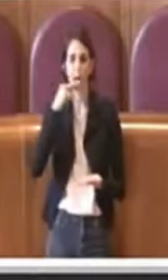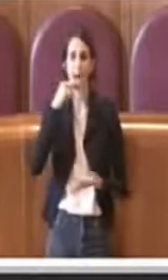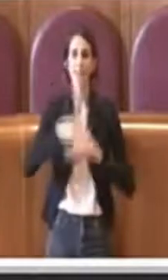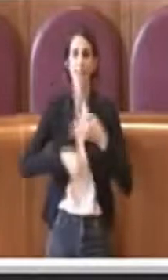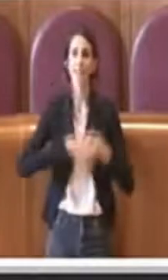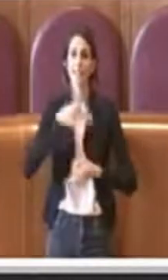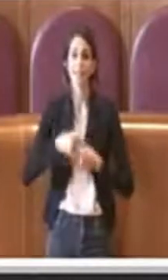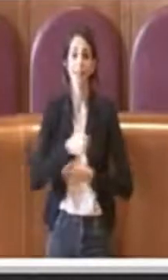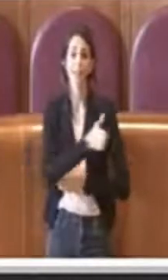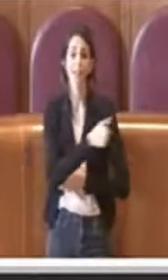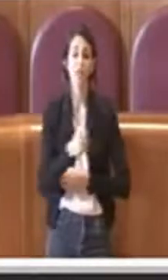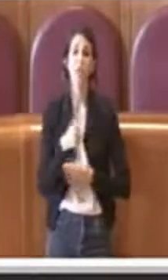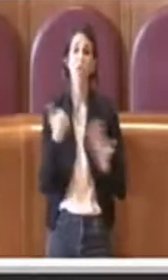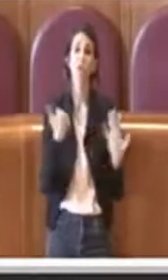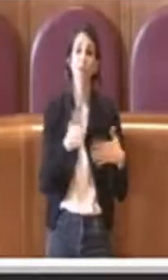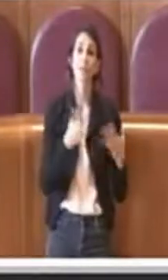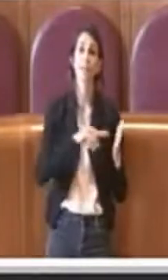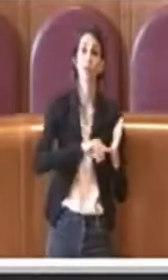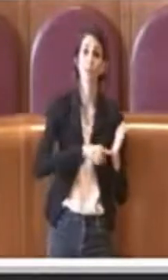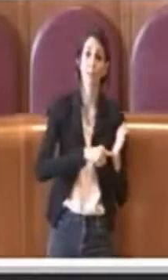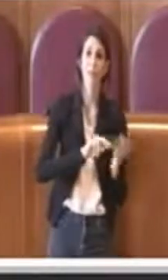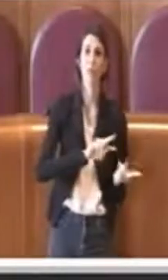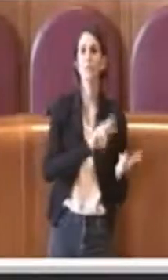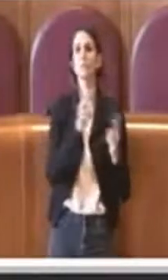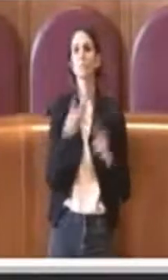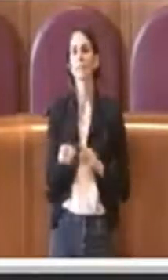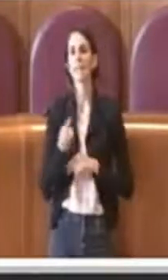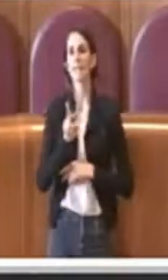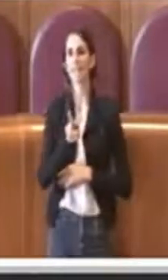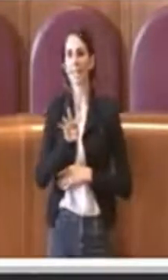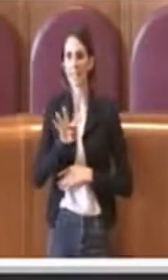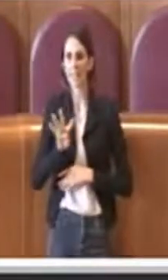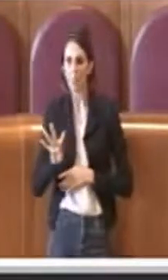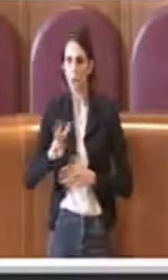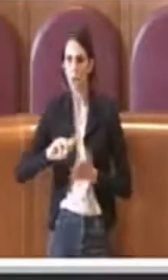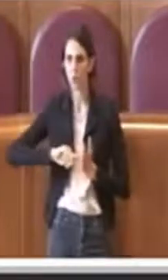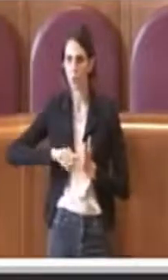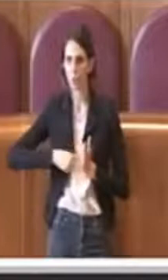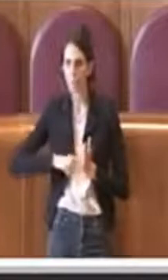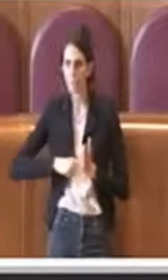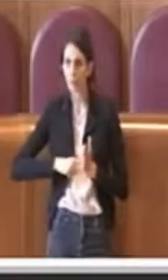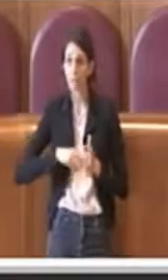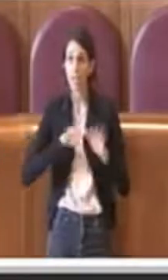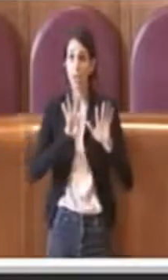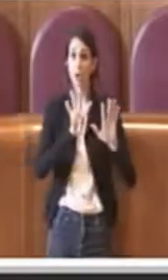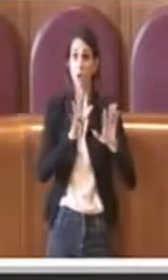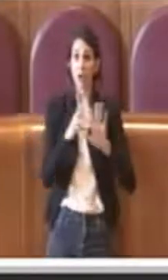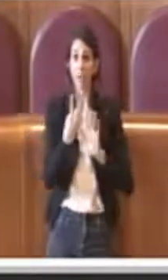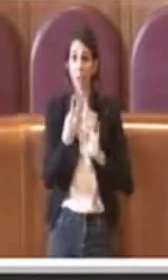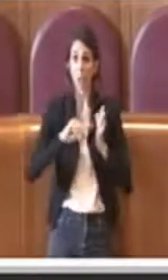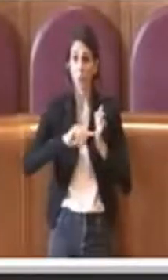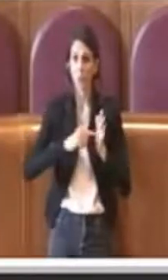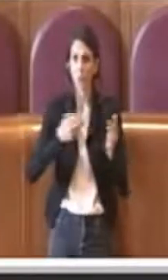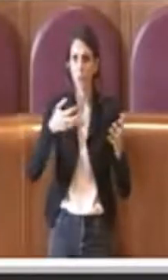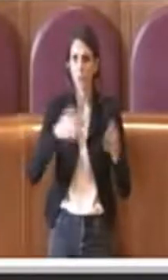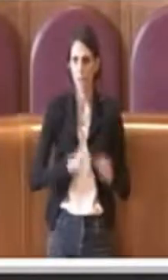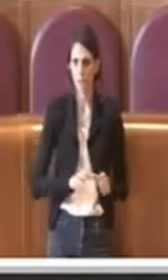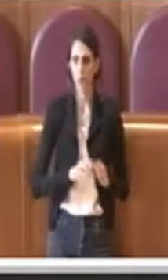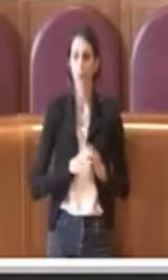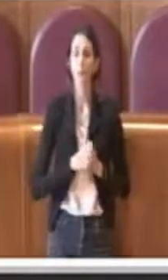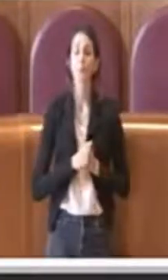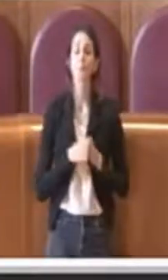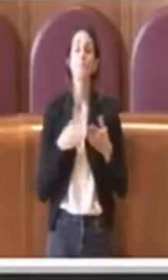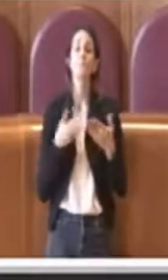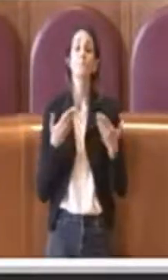116 milioni a 24 milioni e abbassandolo di 92 ecco questo è contemporaneamente è